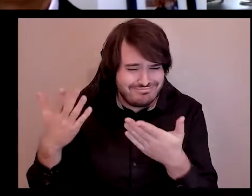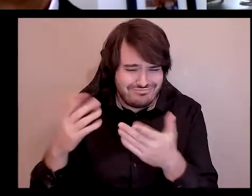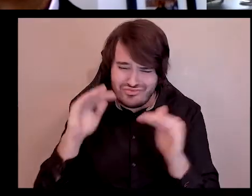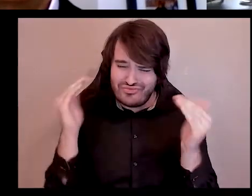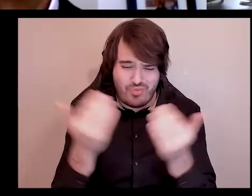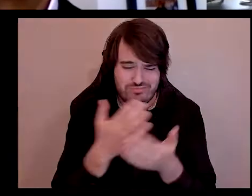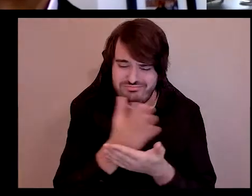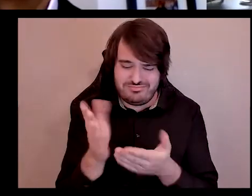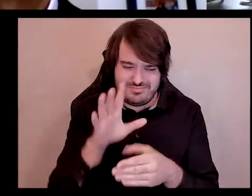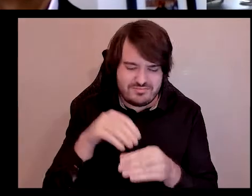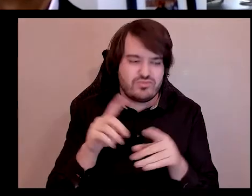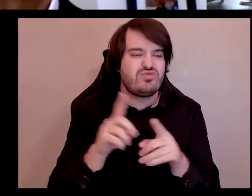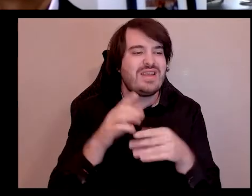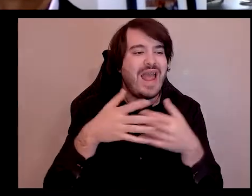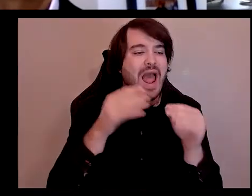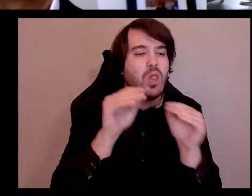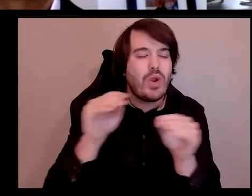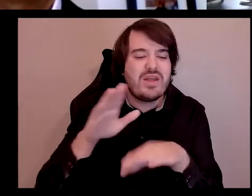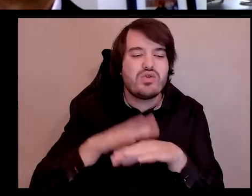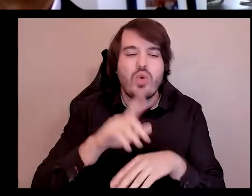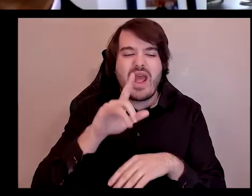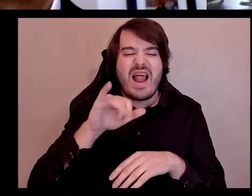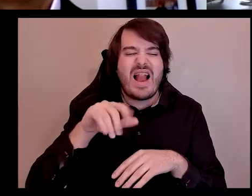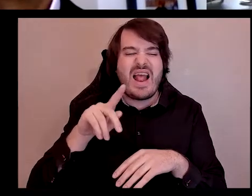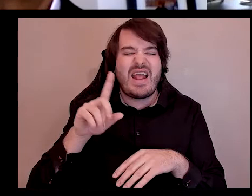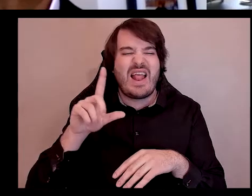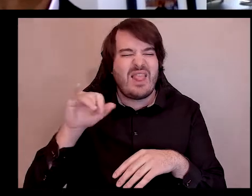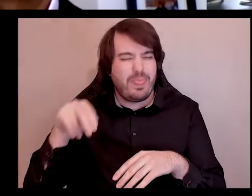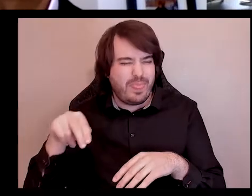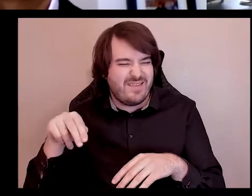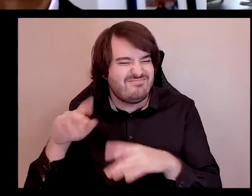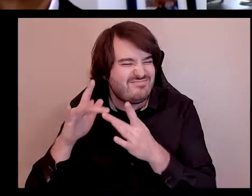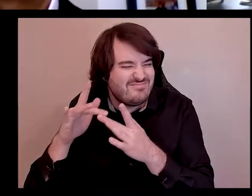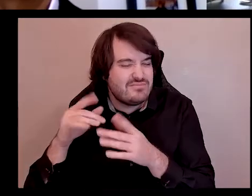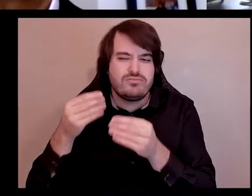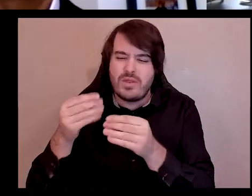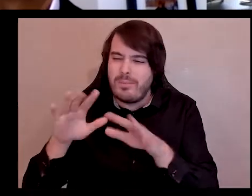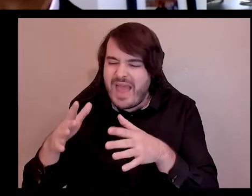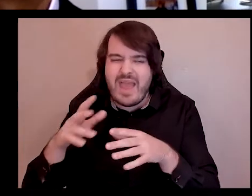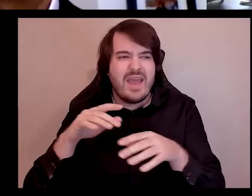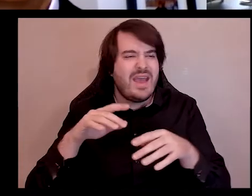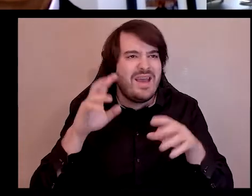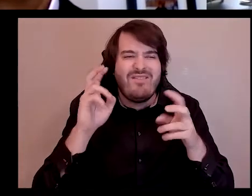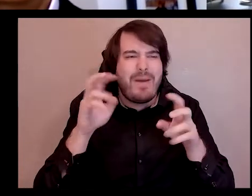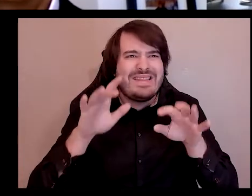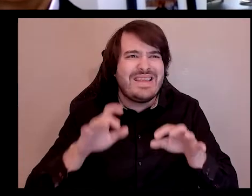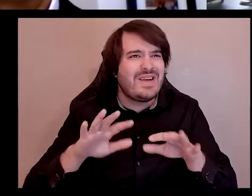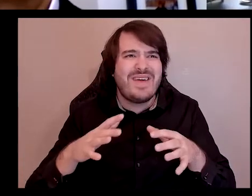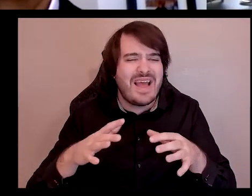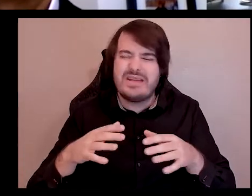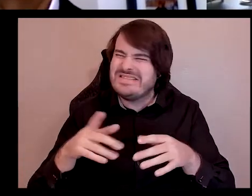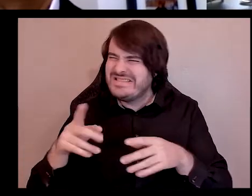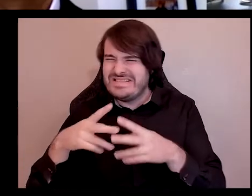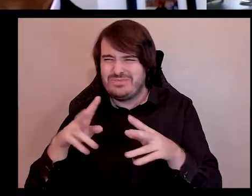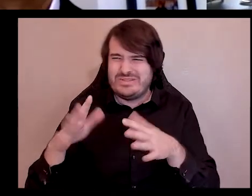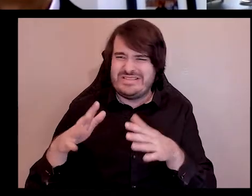spécifiques. Il y a aussi des ateliers qu'on donne sur LinkedIn, sur l'utilisation de l'informatique pour des gens qui ont pas,